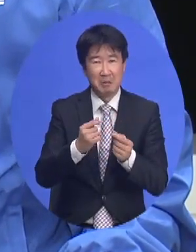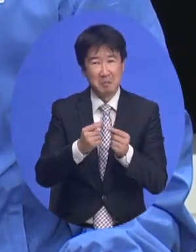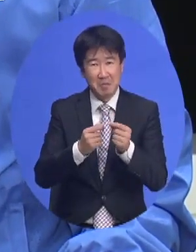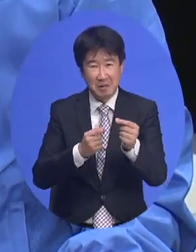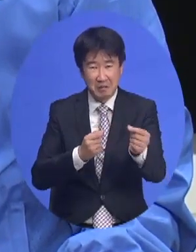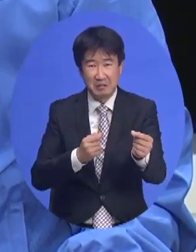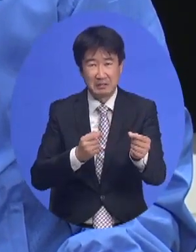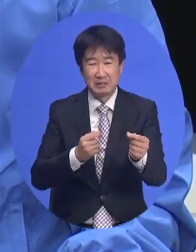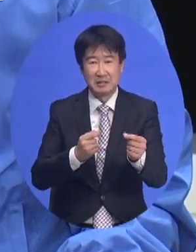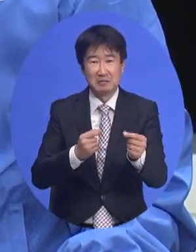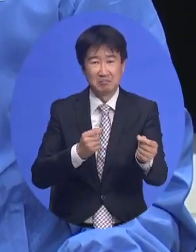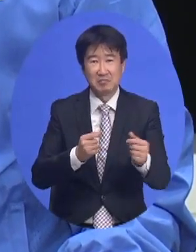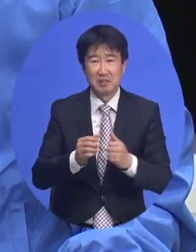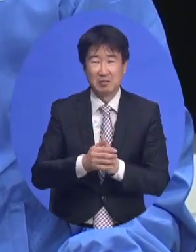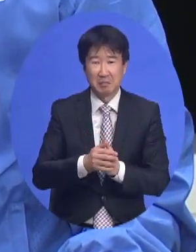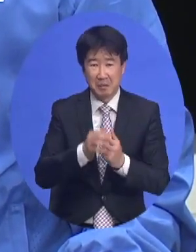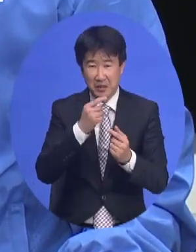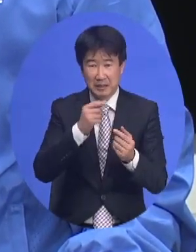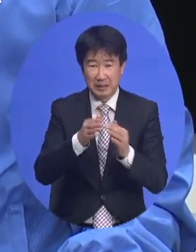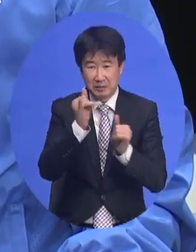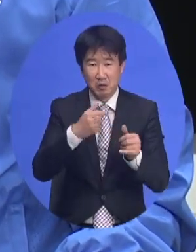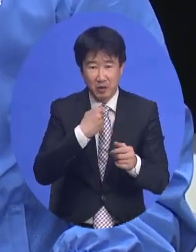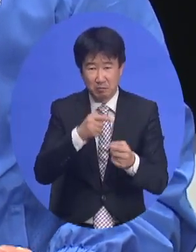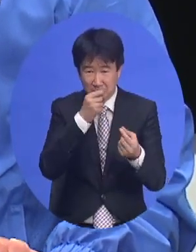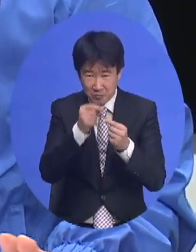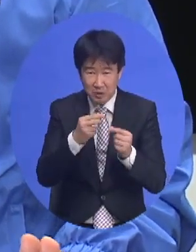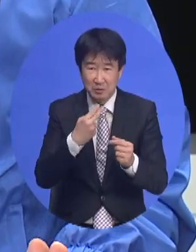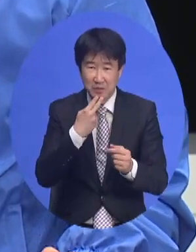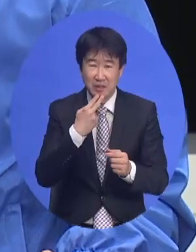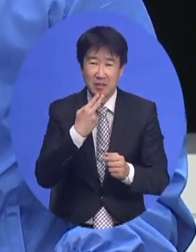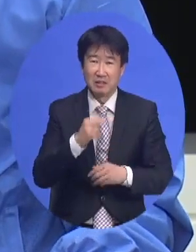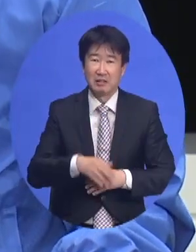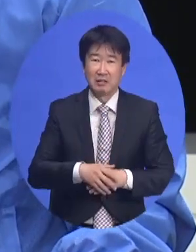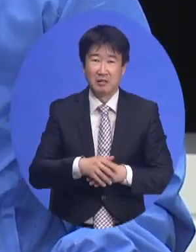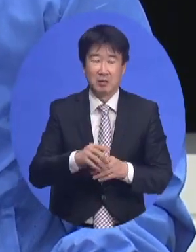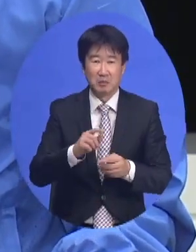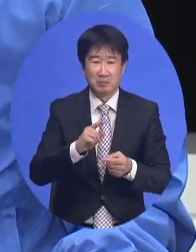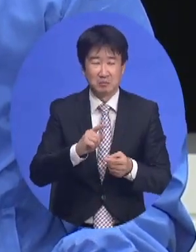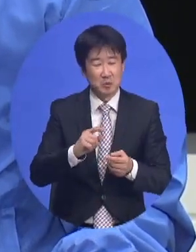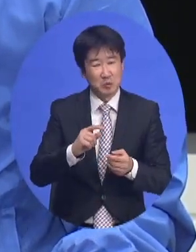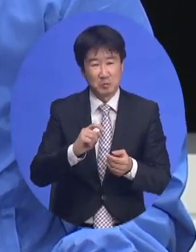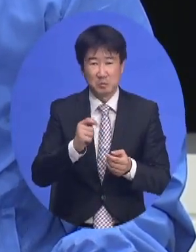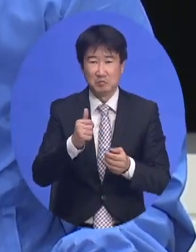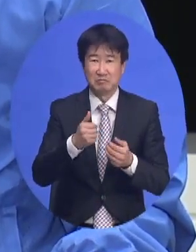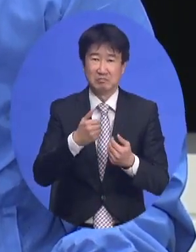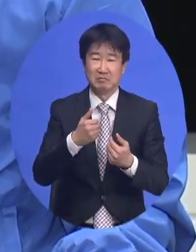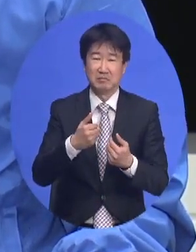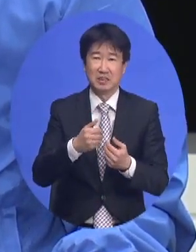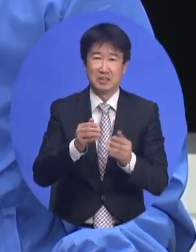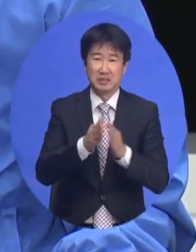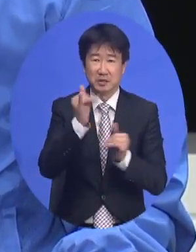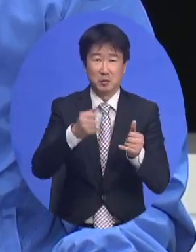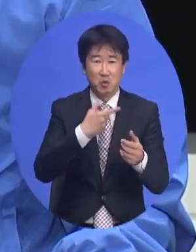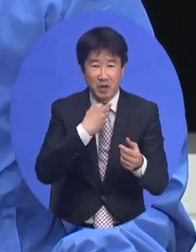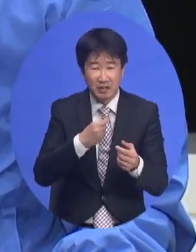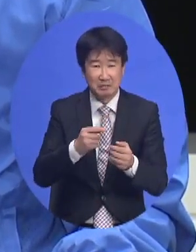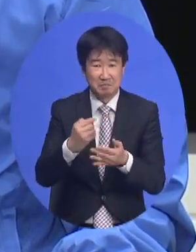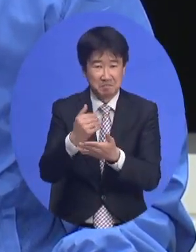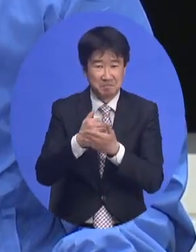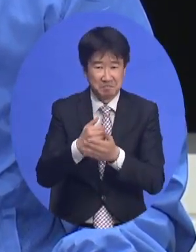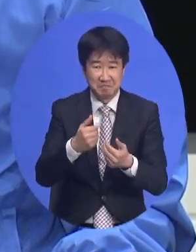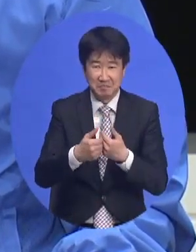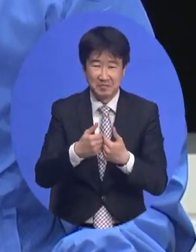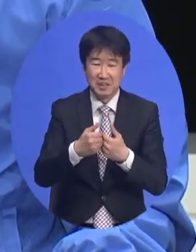보면 그렇게 뭐 이 괴리가 막 생겨서 오늘의 장기표 후보님